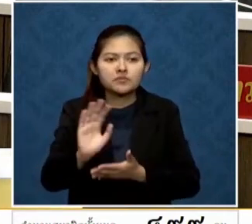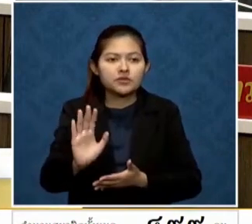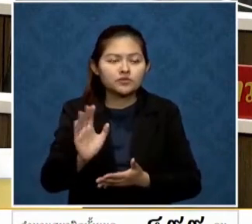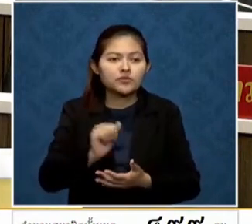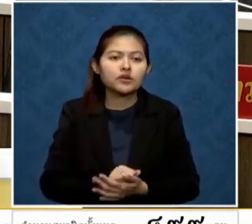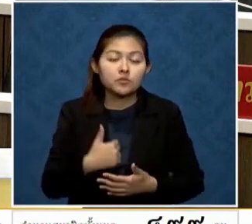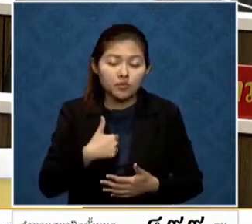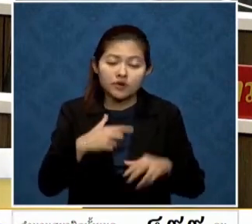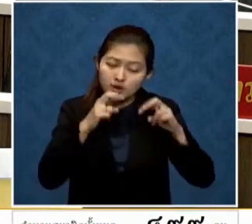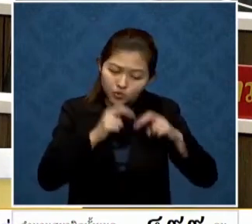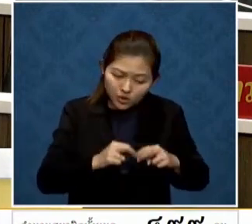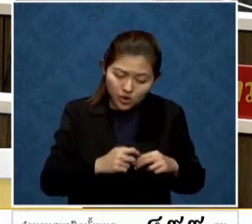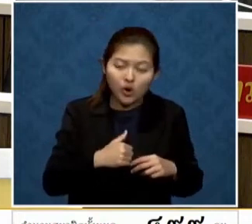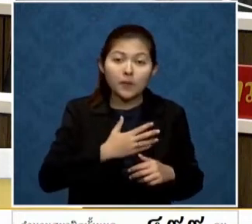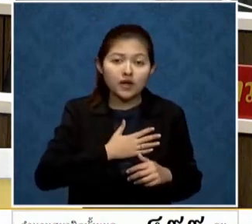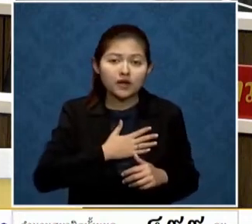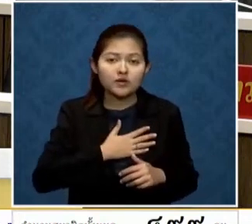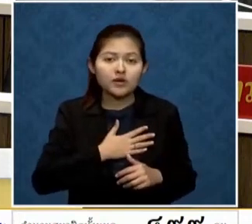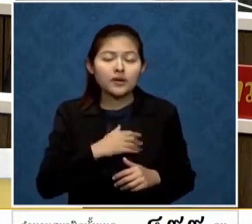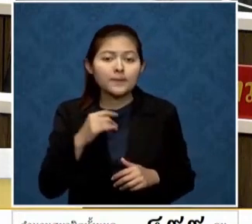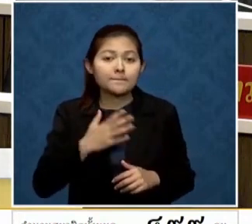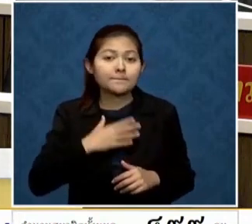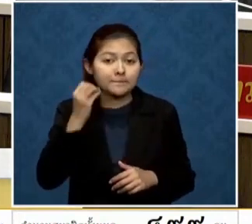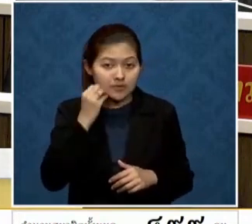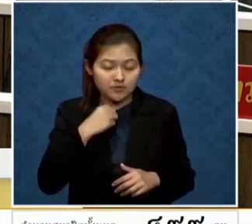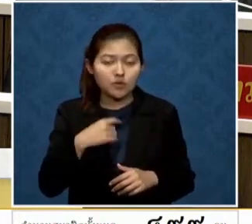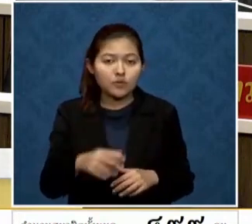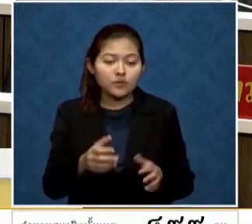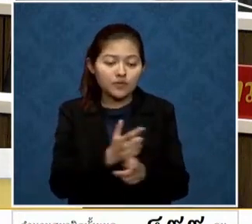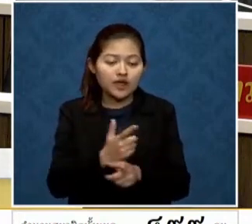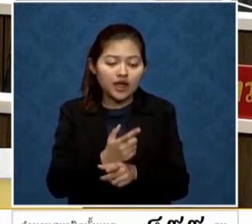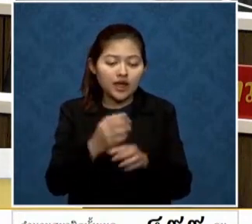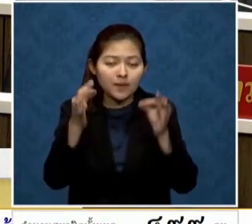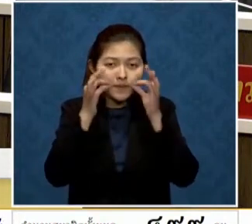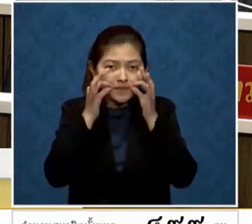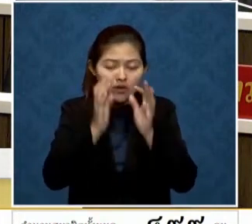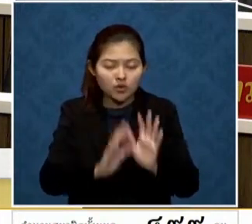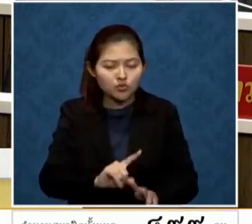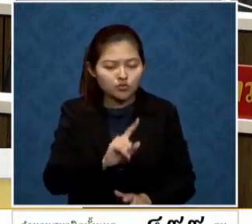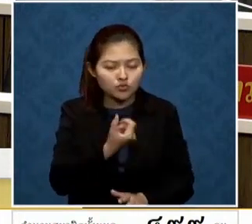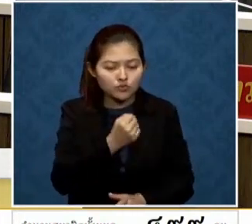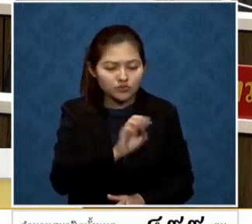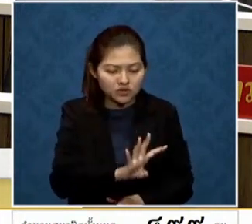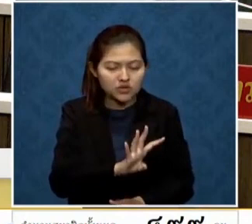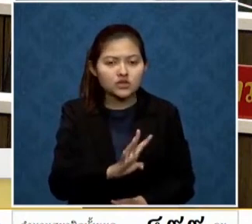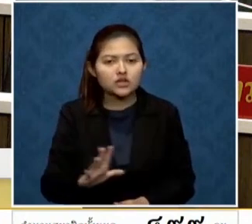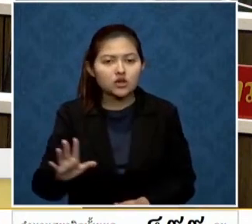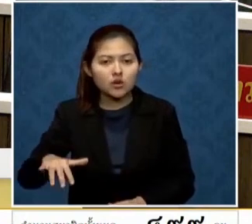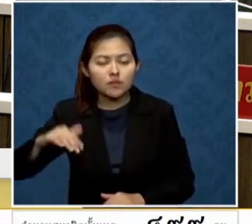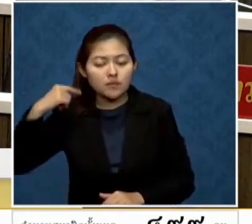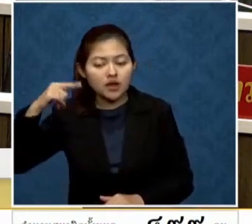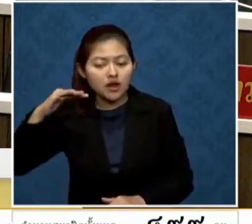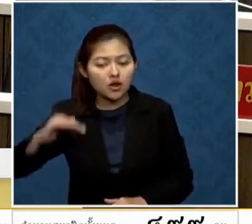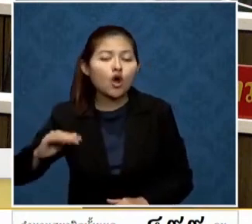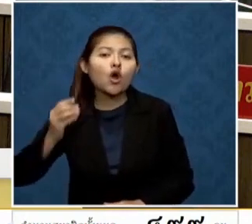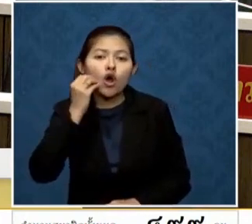ระยะนึงนะครับบ้านผมเองก็เลี้ยงแมวจรอยู่ประมาณ 14ตัวแล้วก็บ้านน้องสาวอีก 9ตัวนะครับเราเลี้ยงดูอย่าง